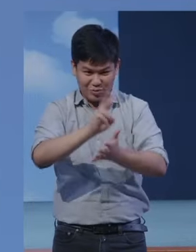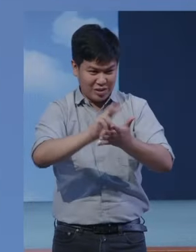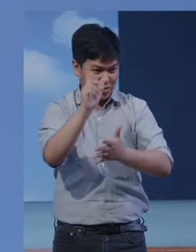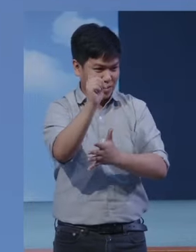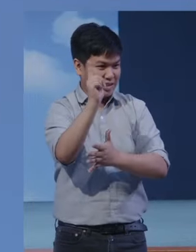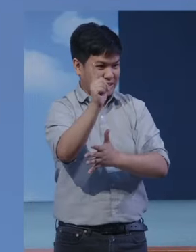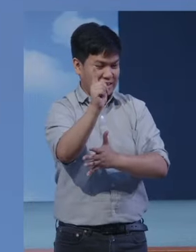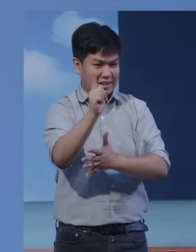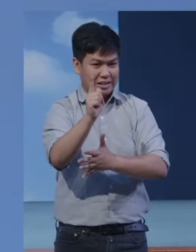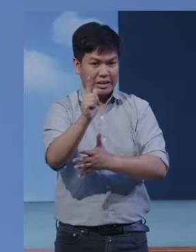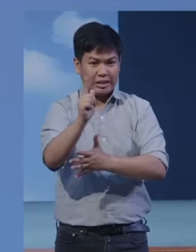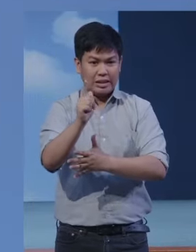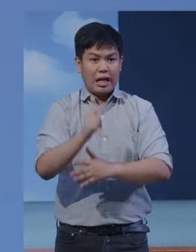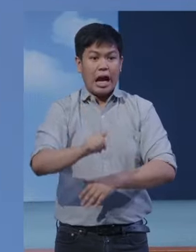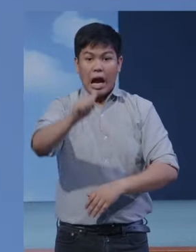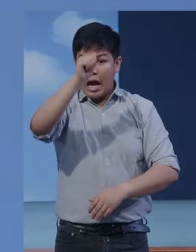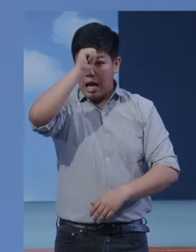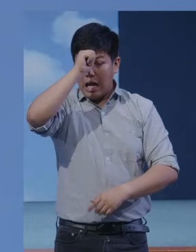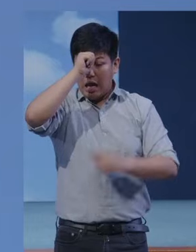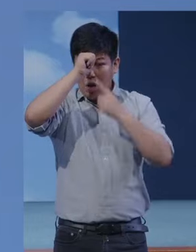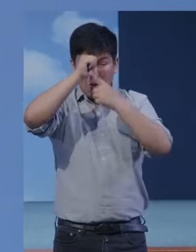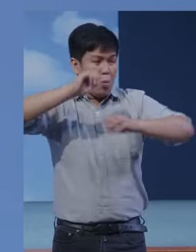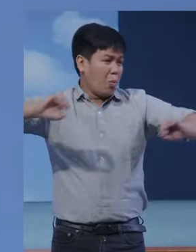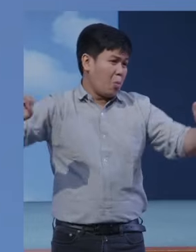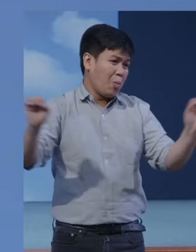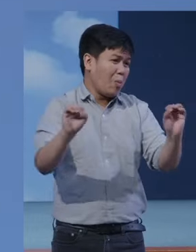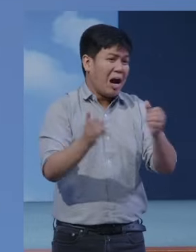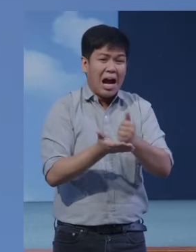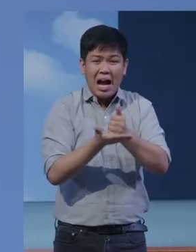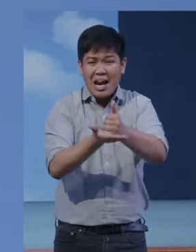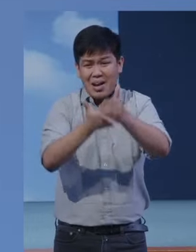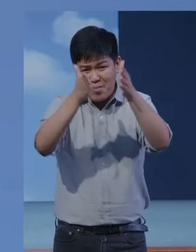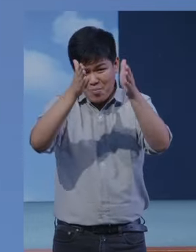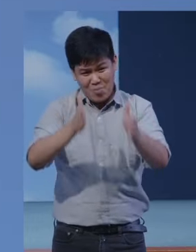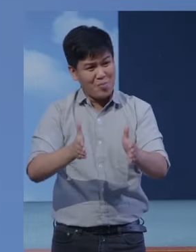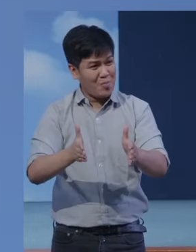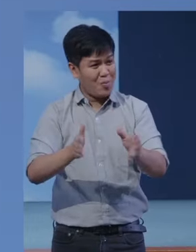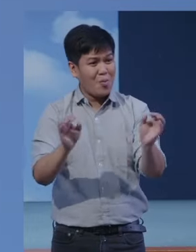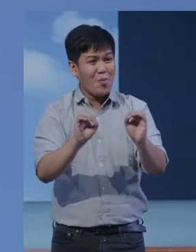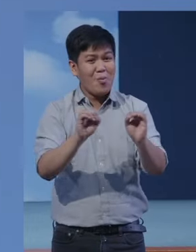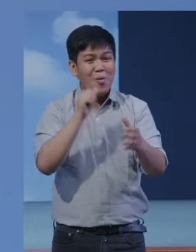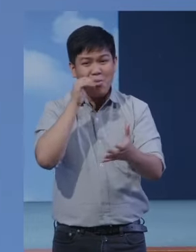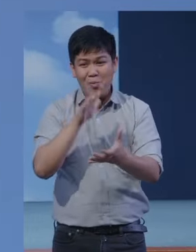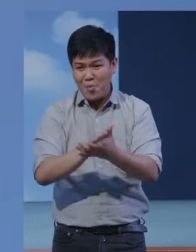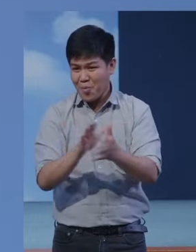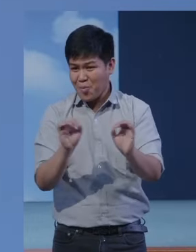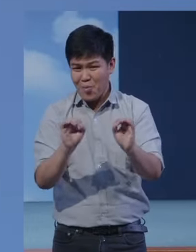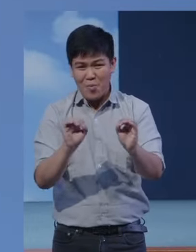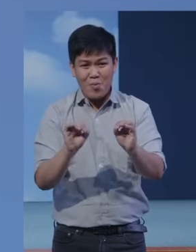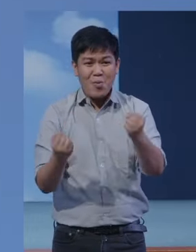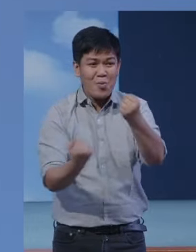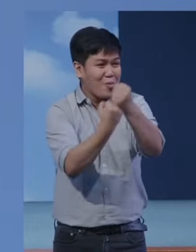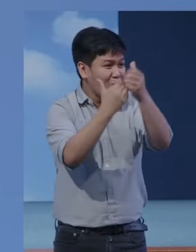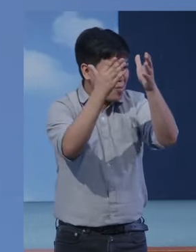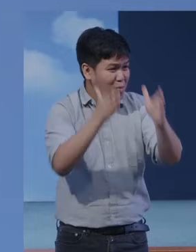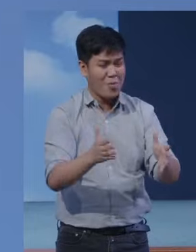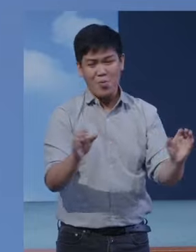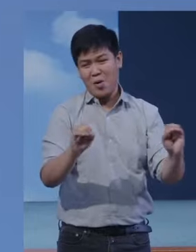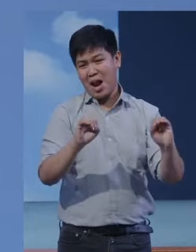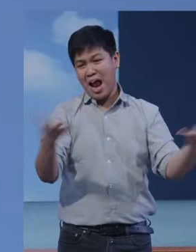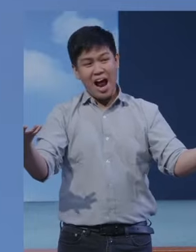2:20 for Adam there was not found a helper fit for him Wala siyang